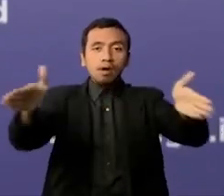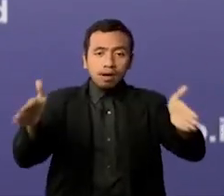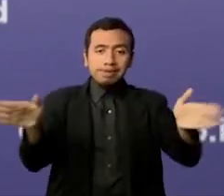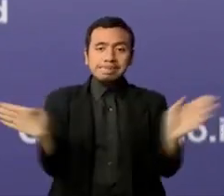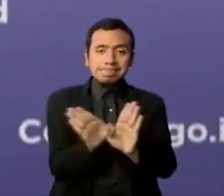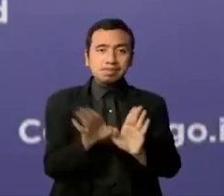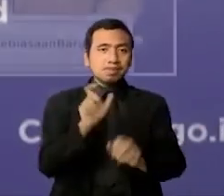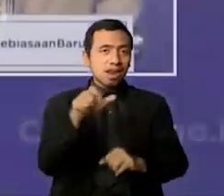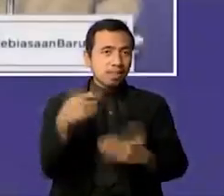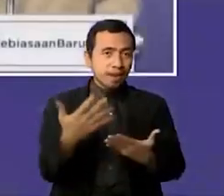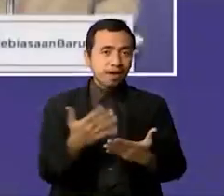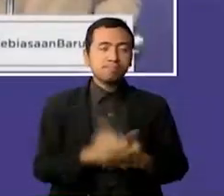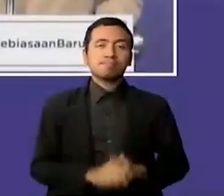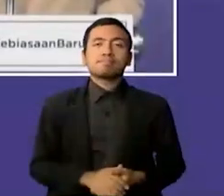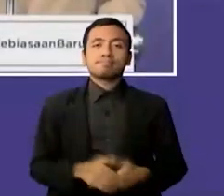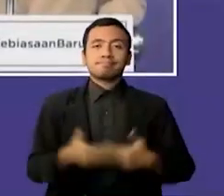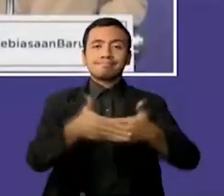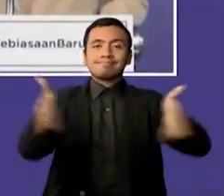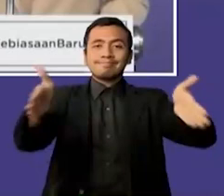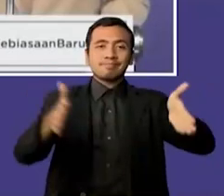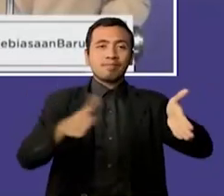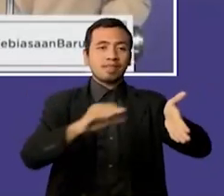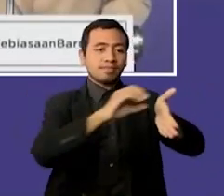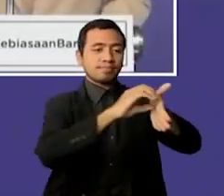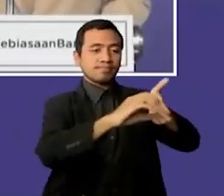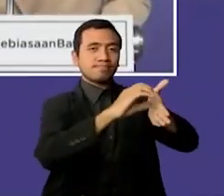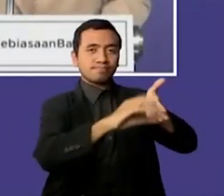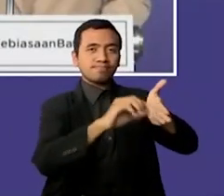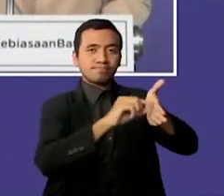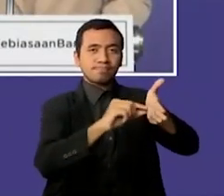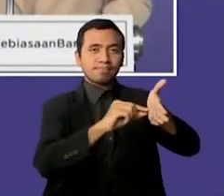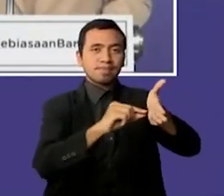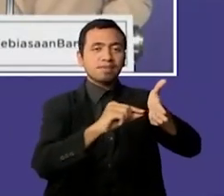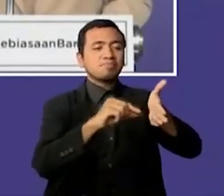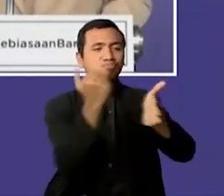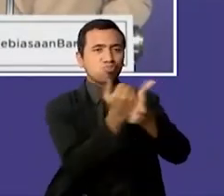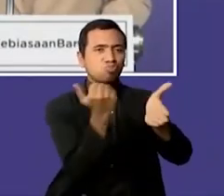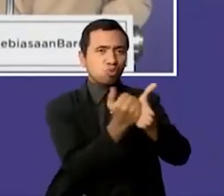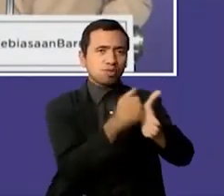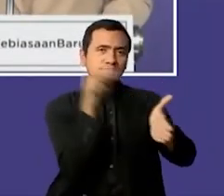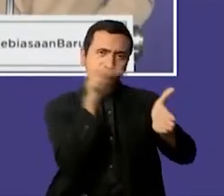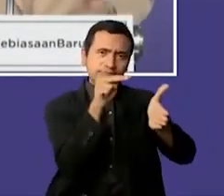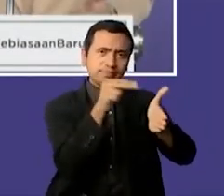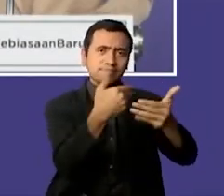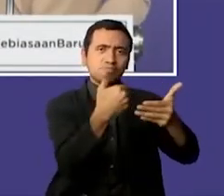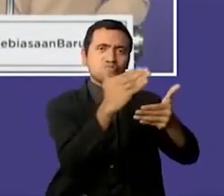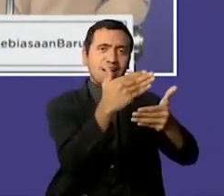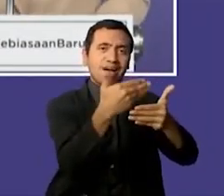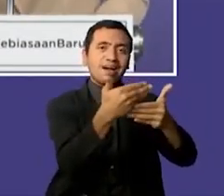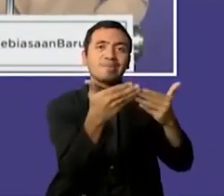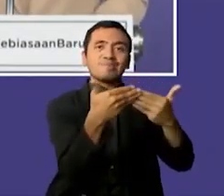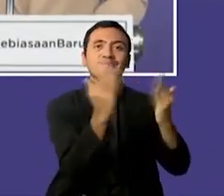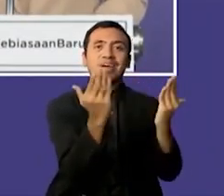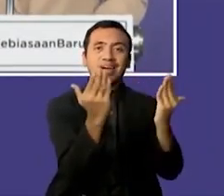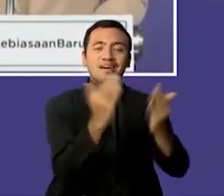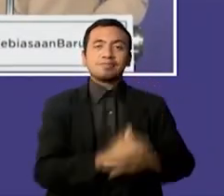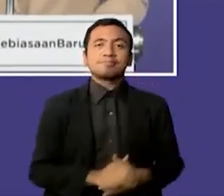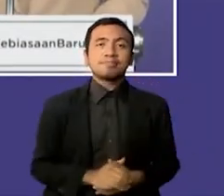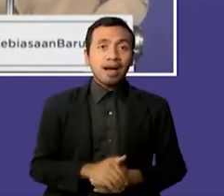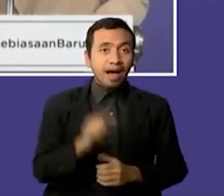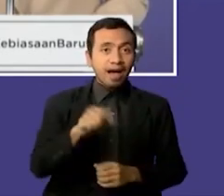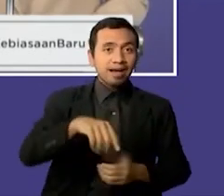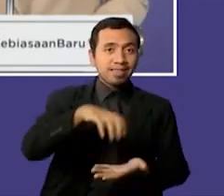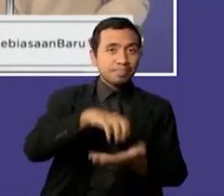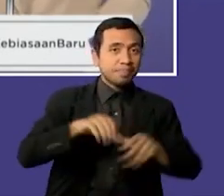yang pertama ventilasi atau sirkulasi udara dalam ruangan harus benar-benar diperhatikan maka pastikan